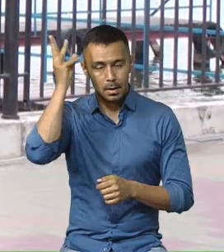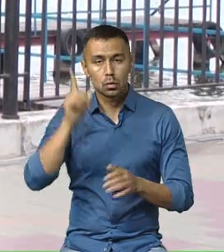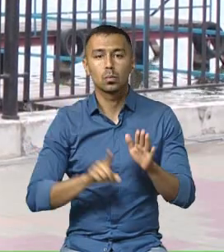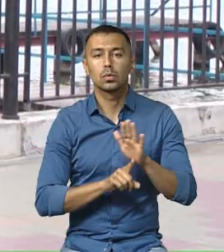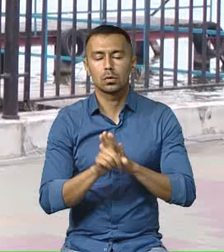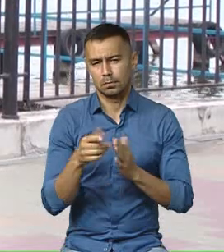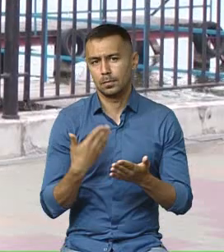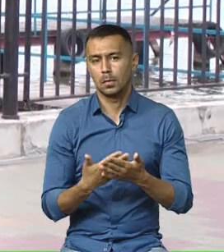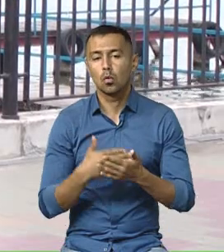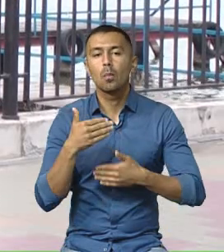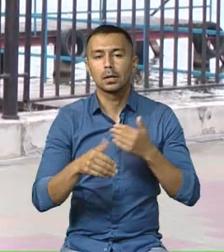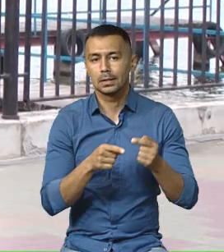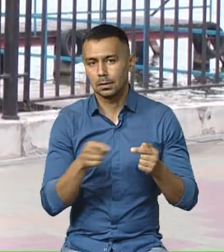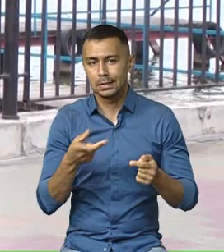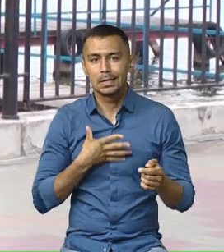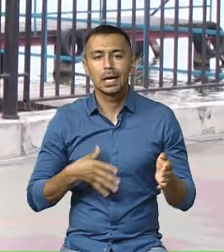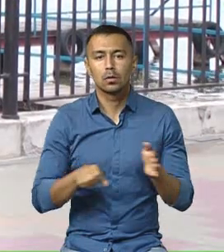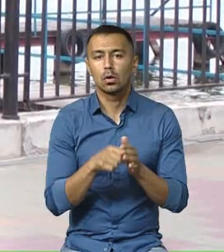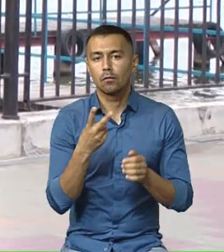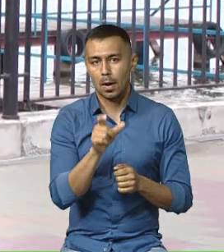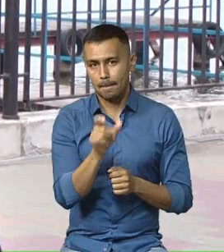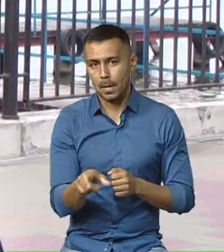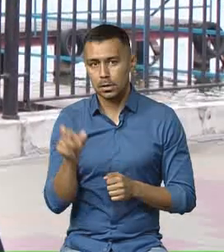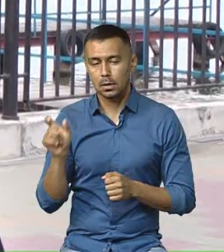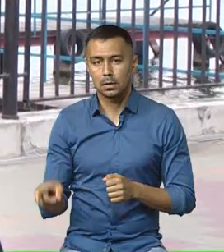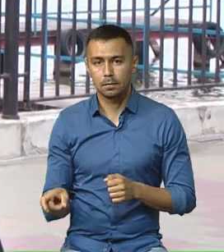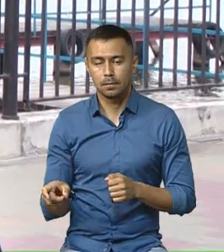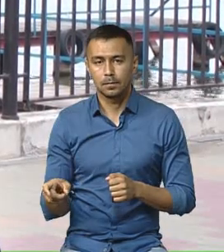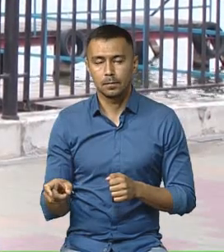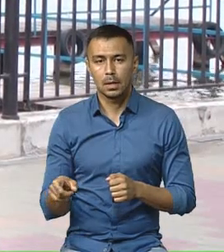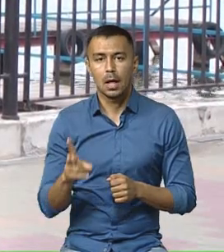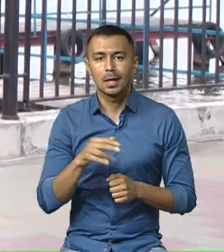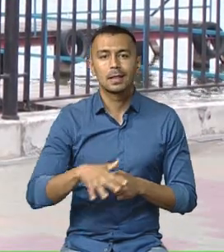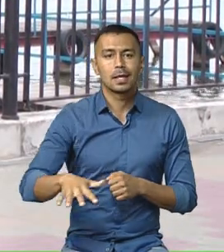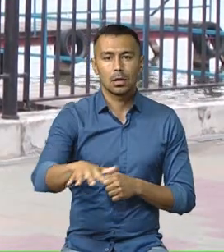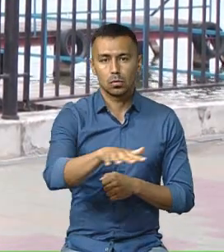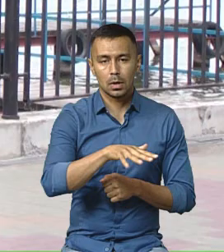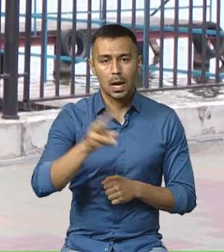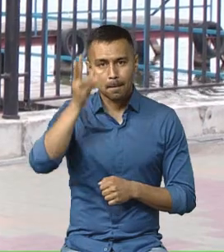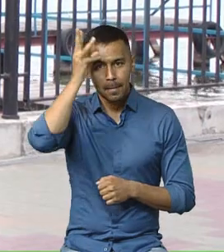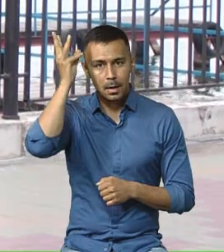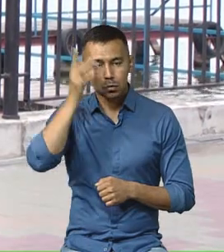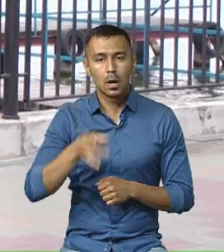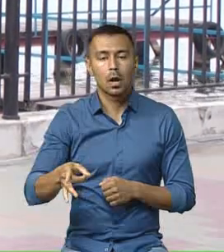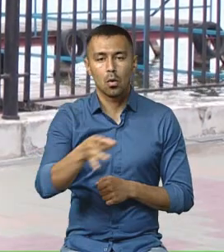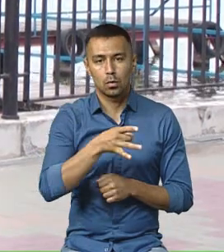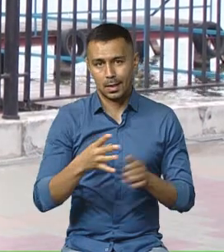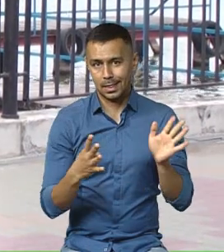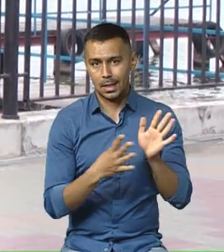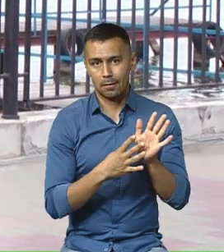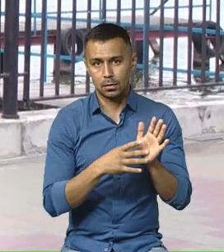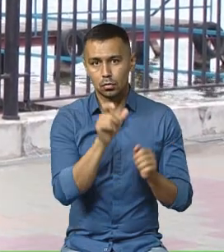початку купального сезону загинуло 2 мешканців. Значить, на території Хмельницького району 9